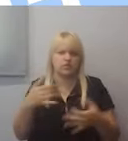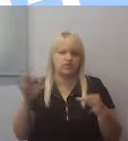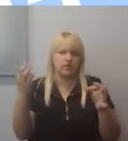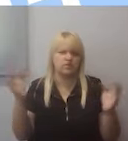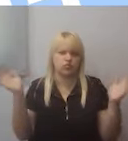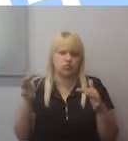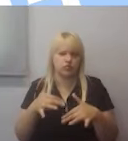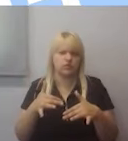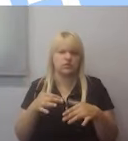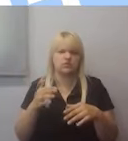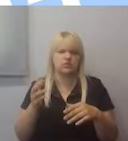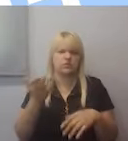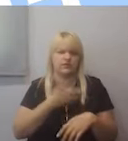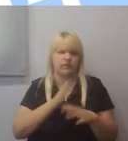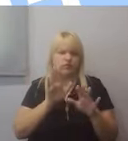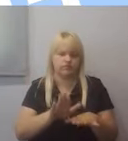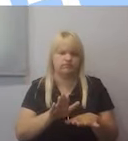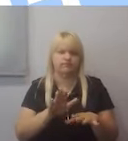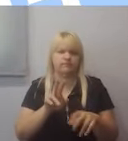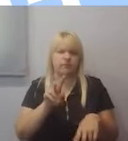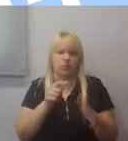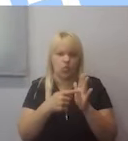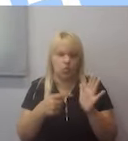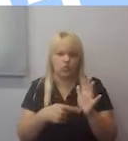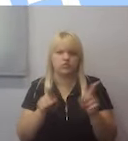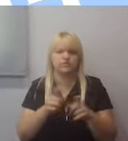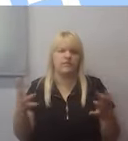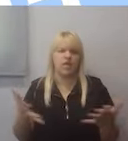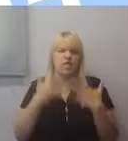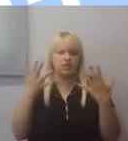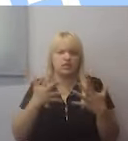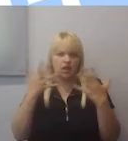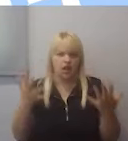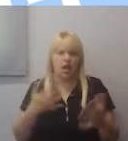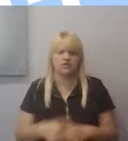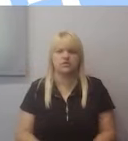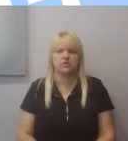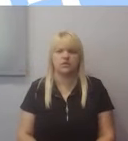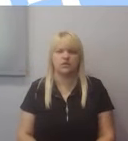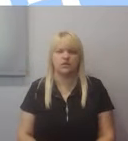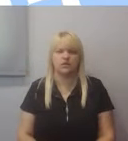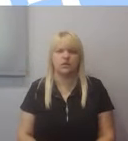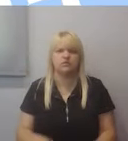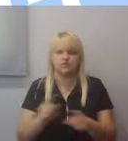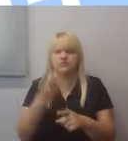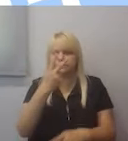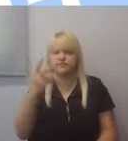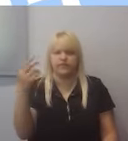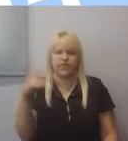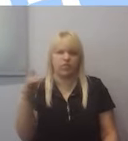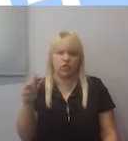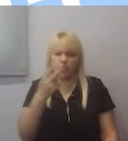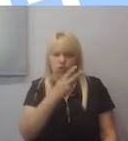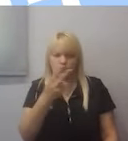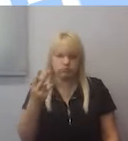punktos ja ventilācija neieslīgšu tur sīkāk ja tīri lai video noiet tīri redzēt